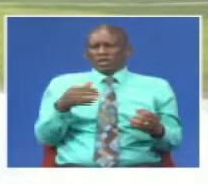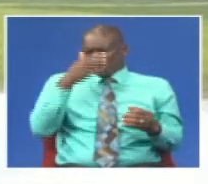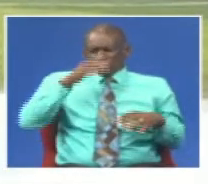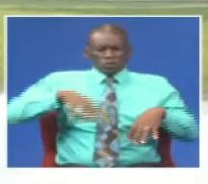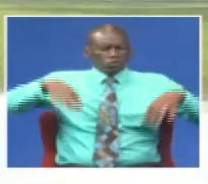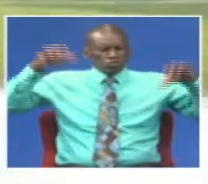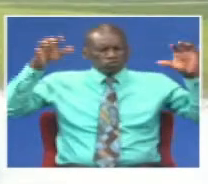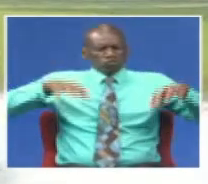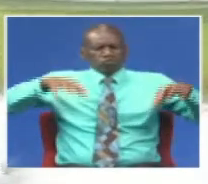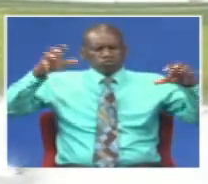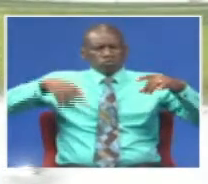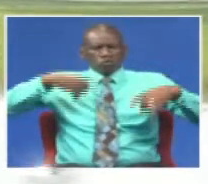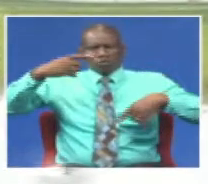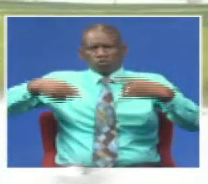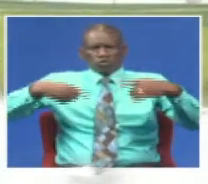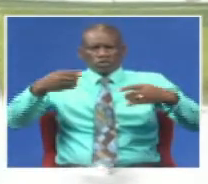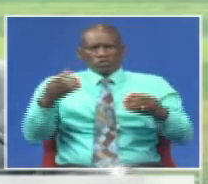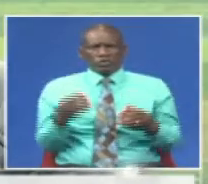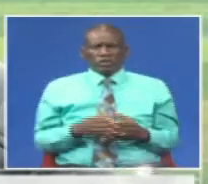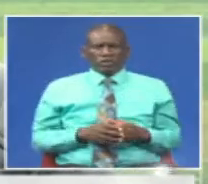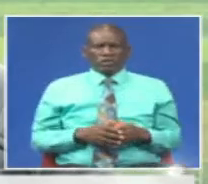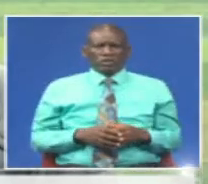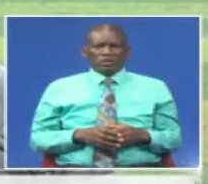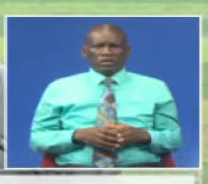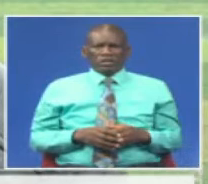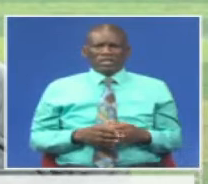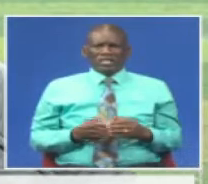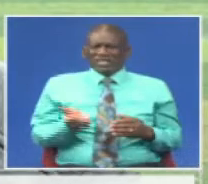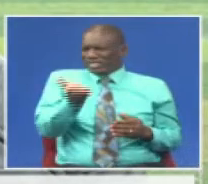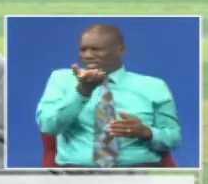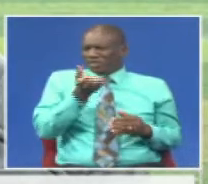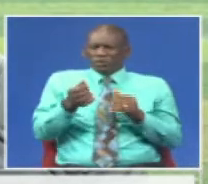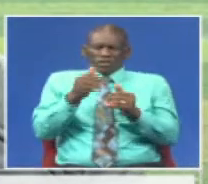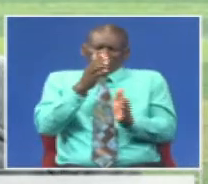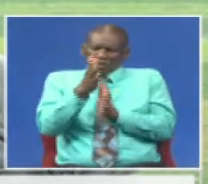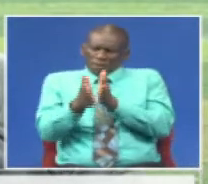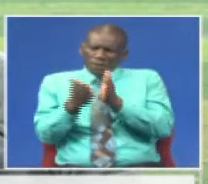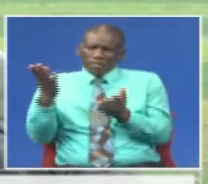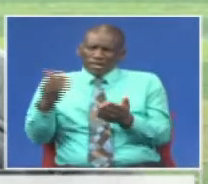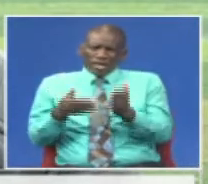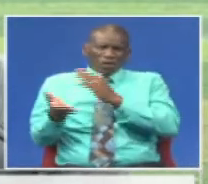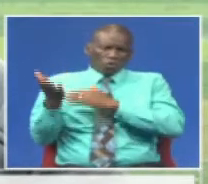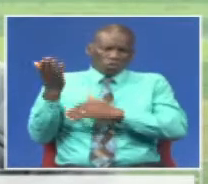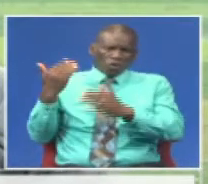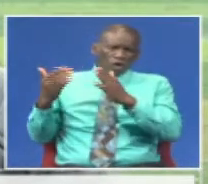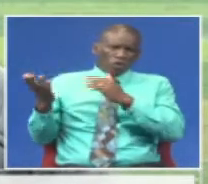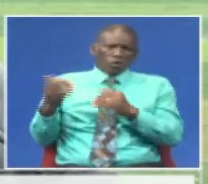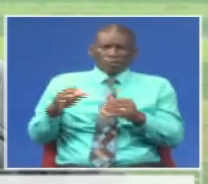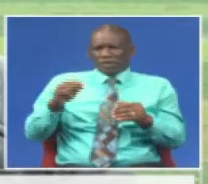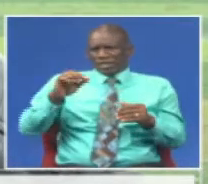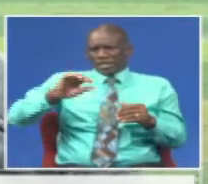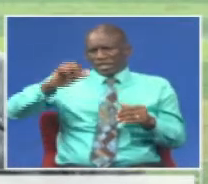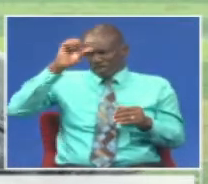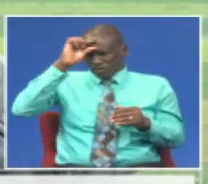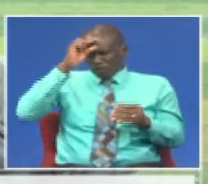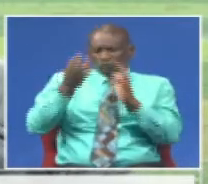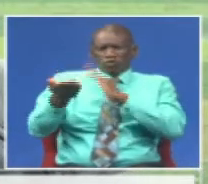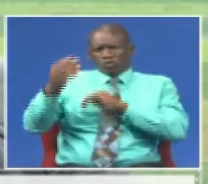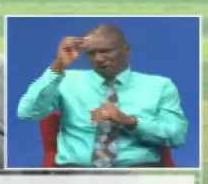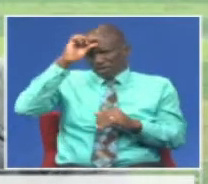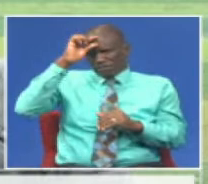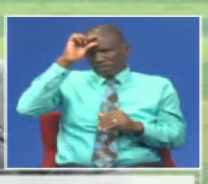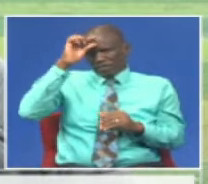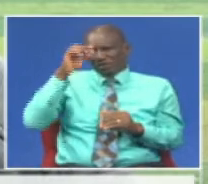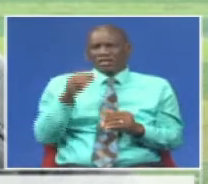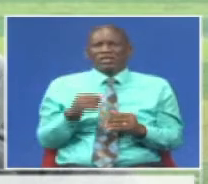mvua kubwa inaonyesha nchini. Zile viwanja ambazo zilikuwa zimetengenezwa hapo bereni na serikali ambazo zimekuwa